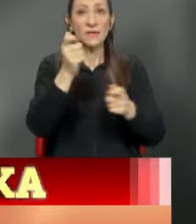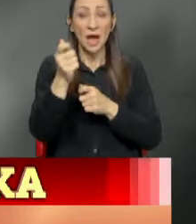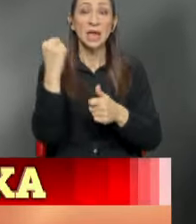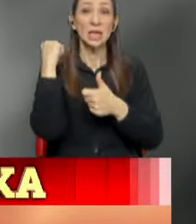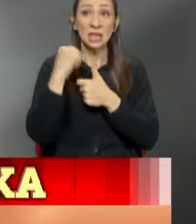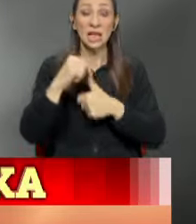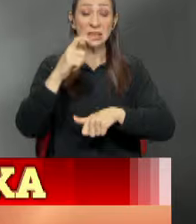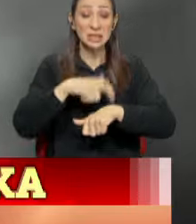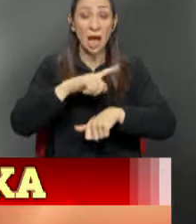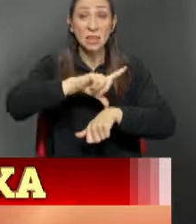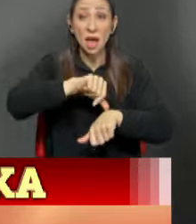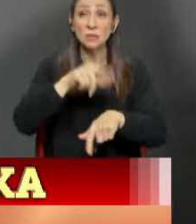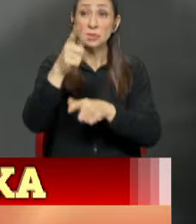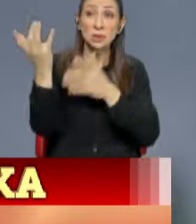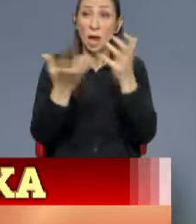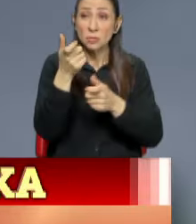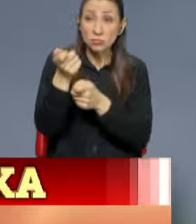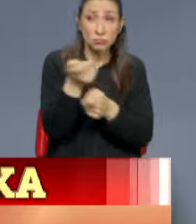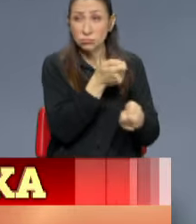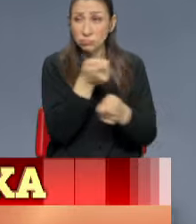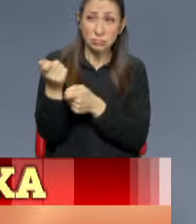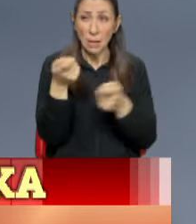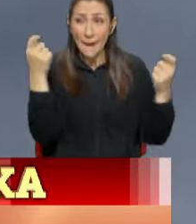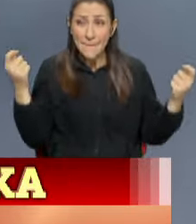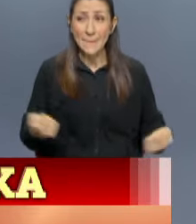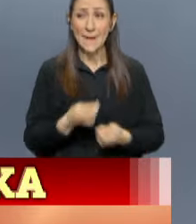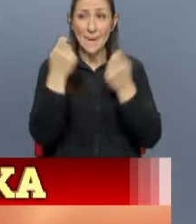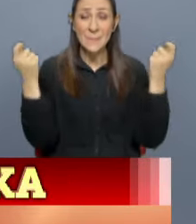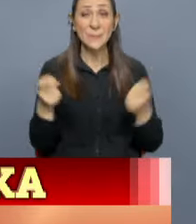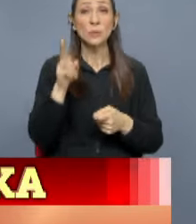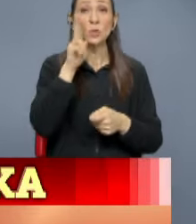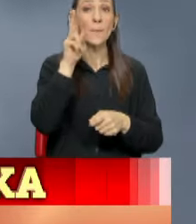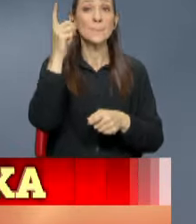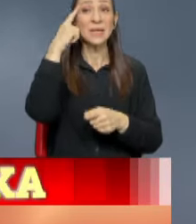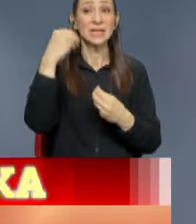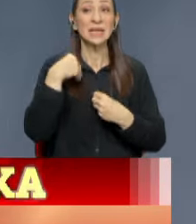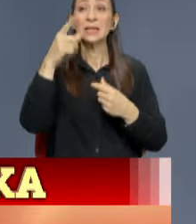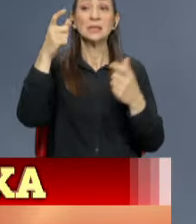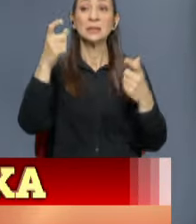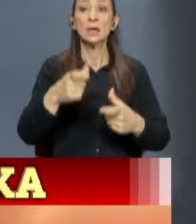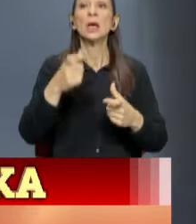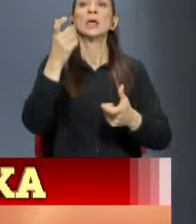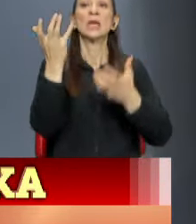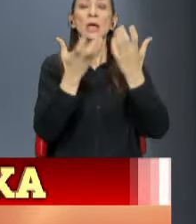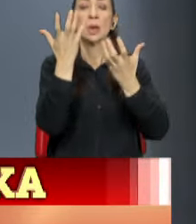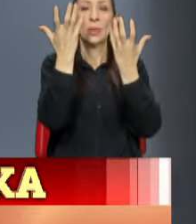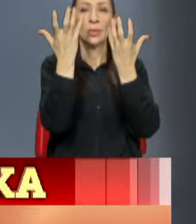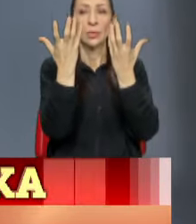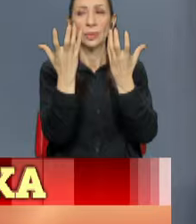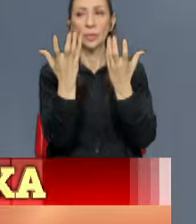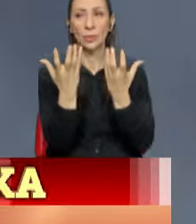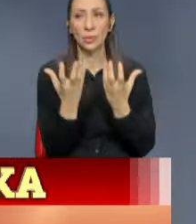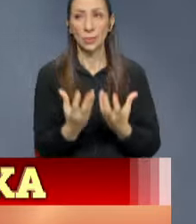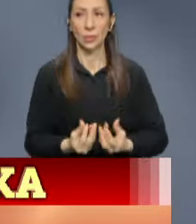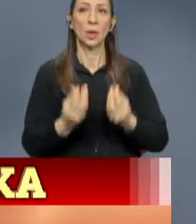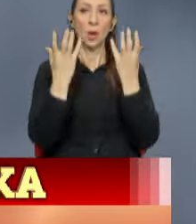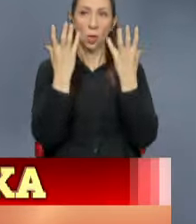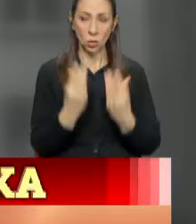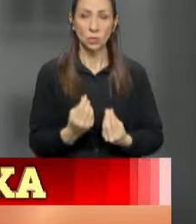yine saatlerdir buradaki yangına müdahale ediyordu. Gelen son bilgi İTÜ yerleşkesindeki yangının kontrol altına